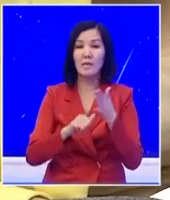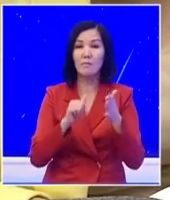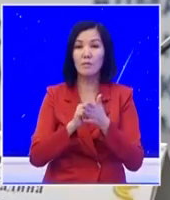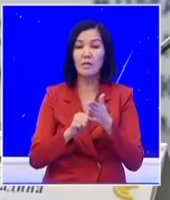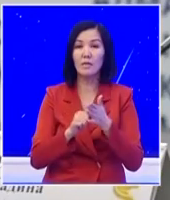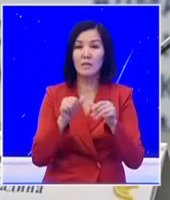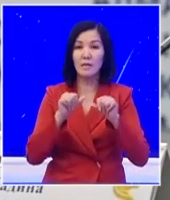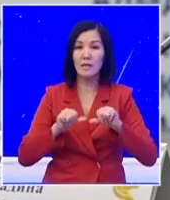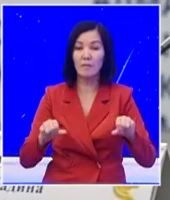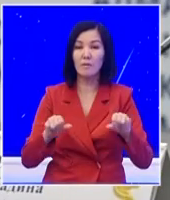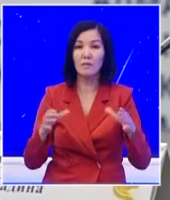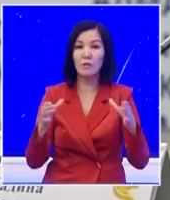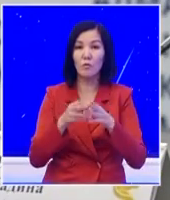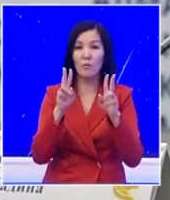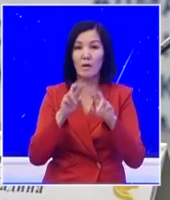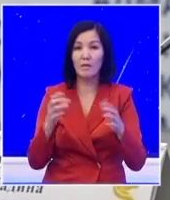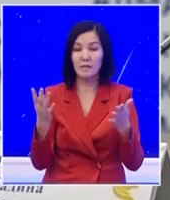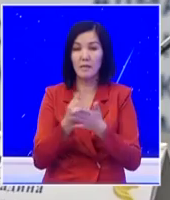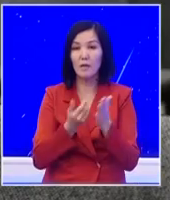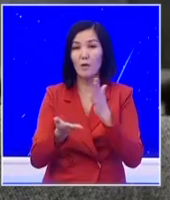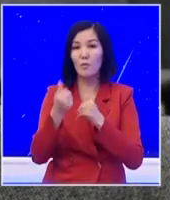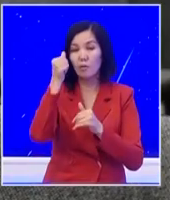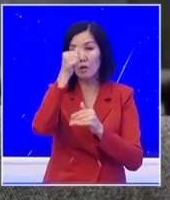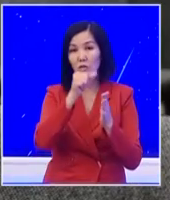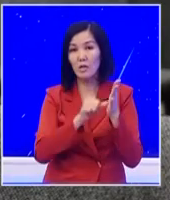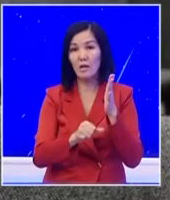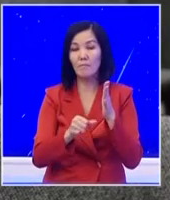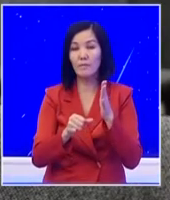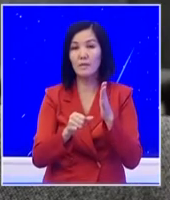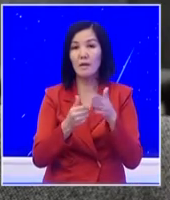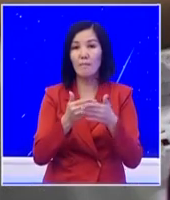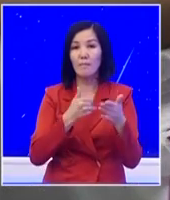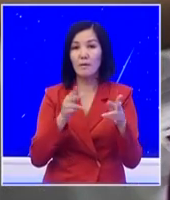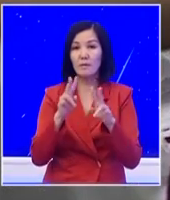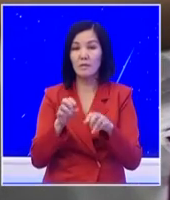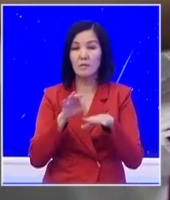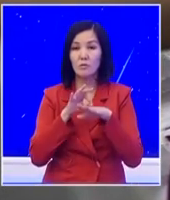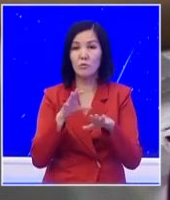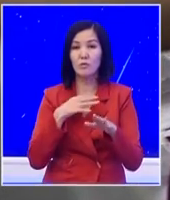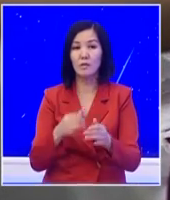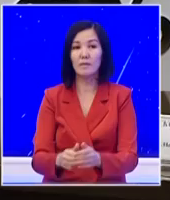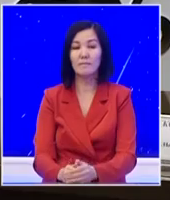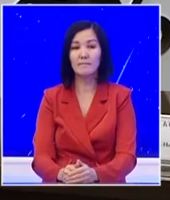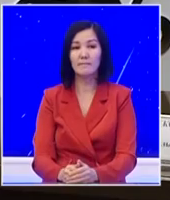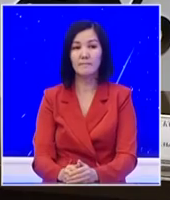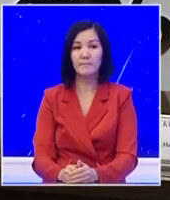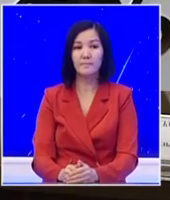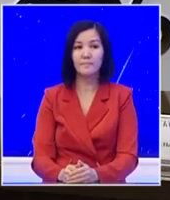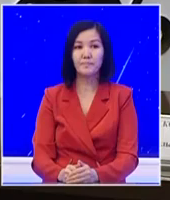арнайы комиссия тобы анықтайды. Өткен жылы 60 профилактикалық тексеріс жүргізілген.